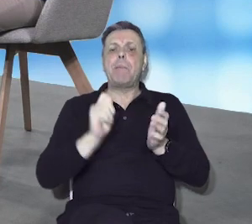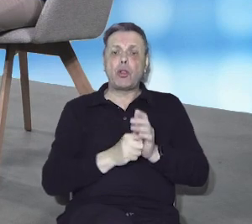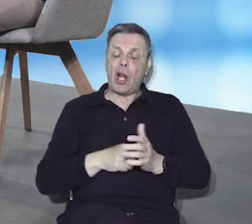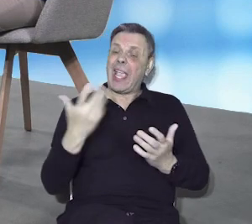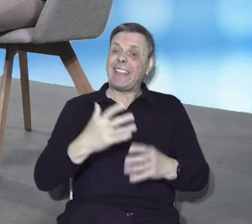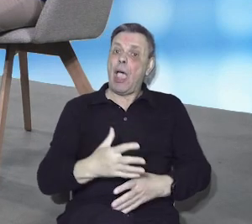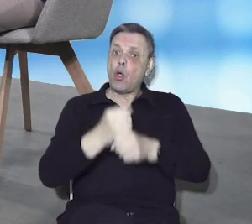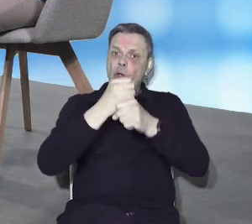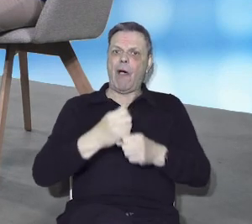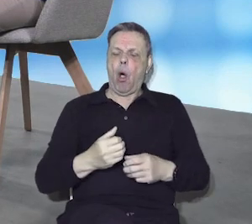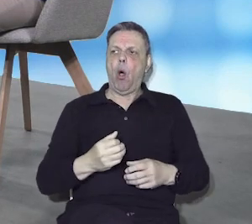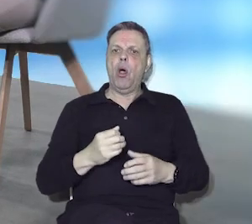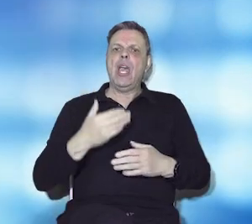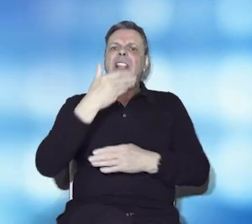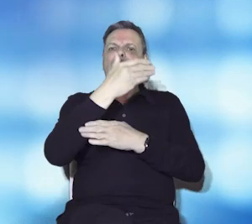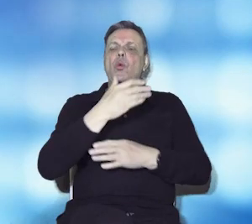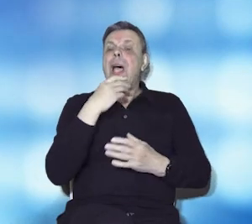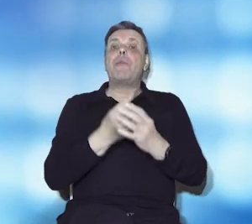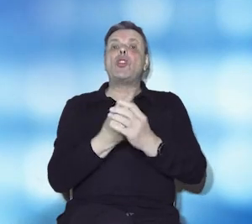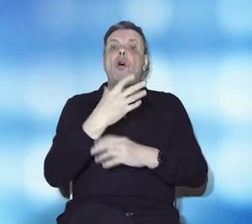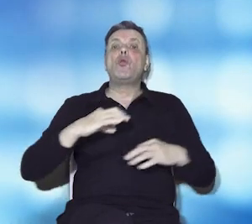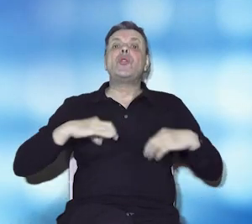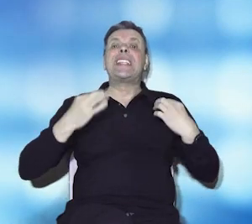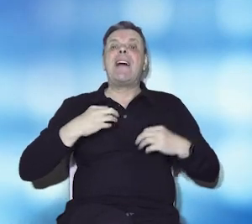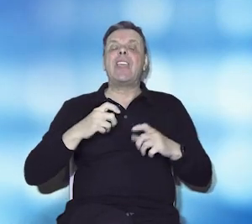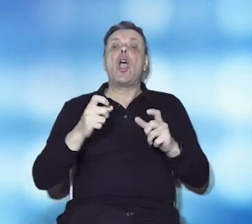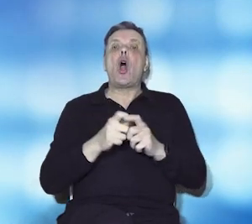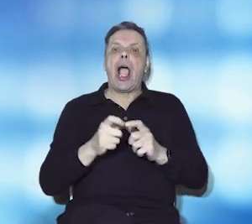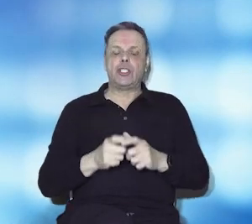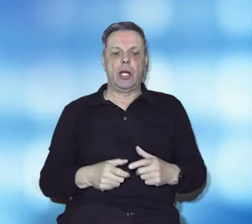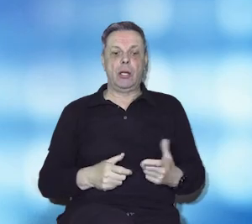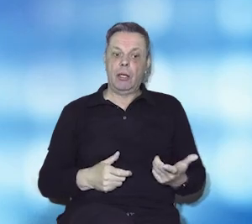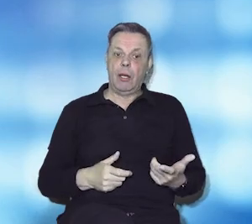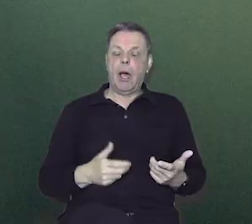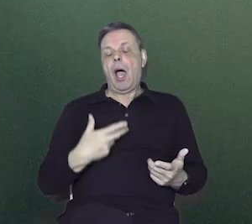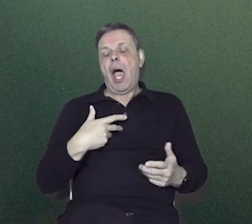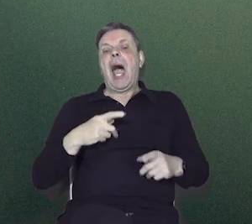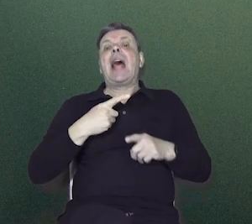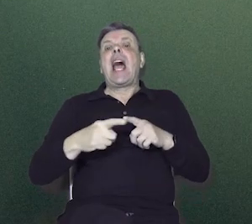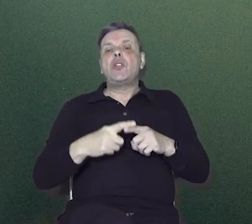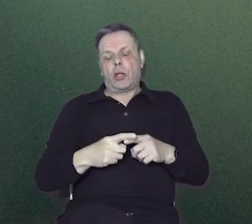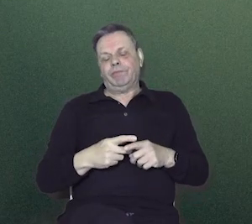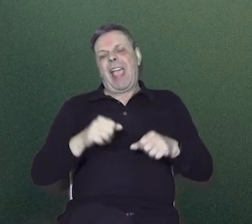tvrtku za proizvodnju zdravih kolača. A razlog je bila vlastita bolest.